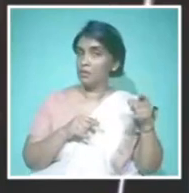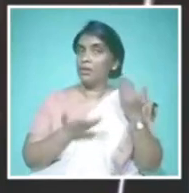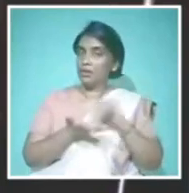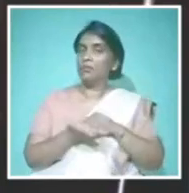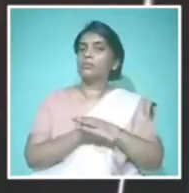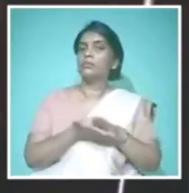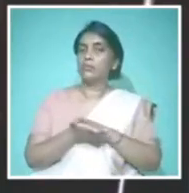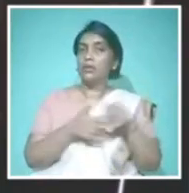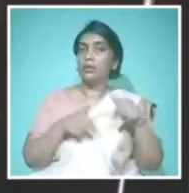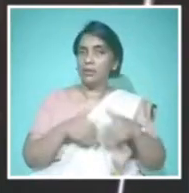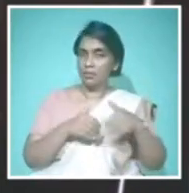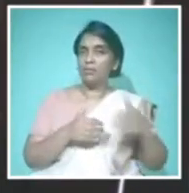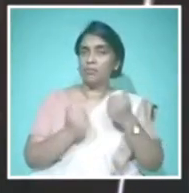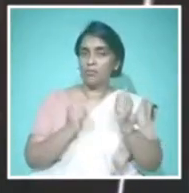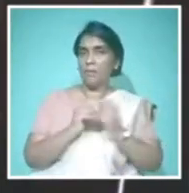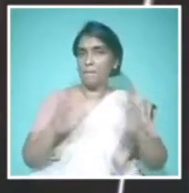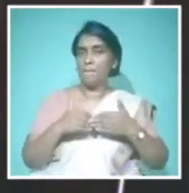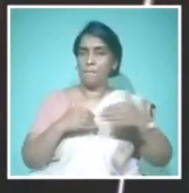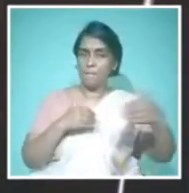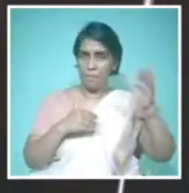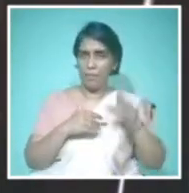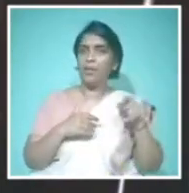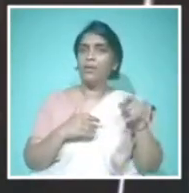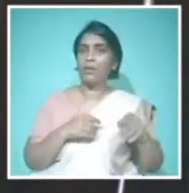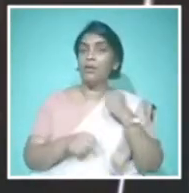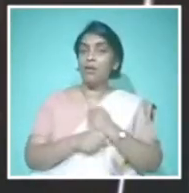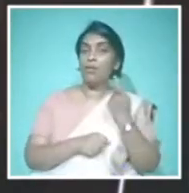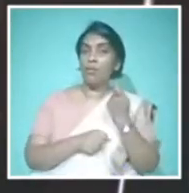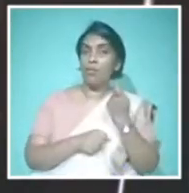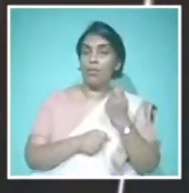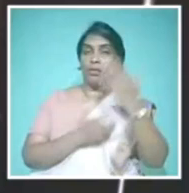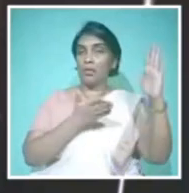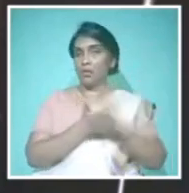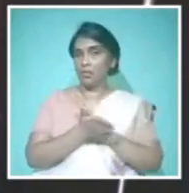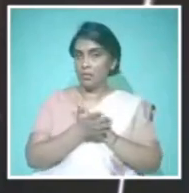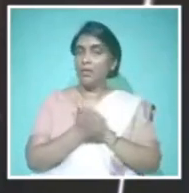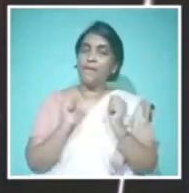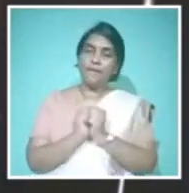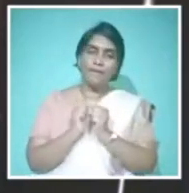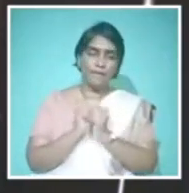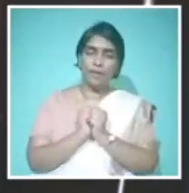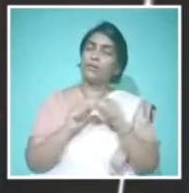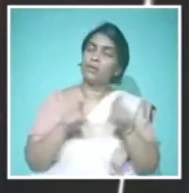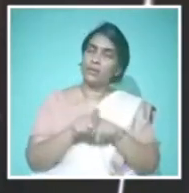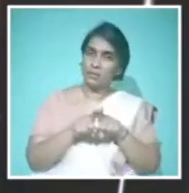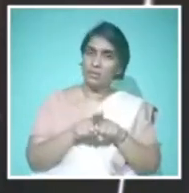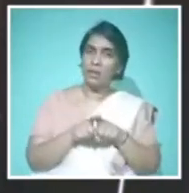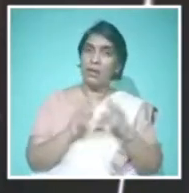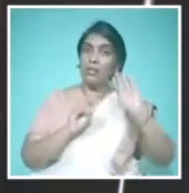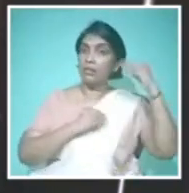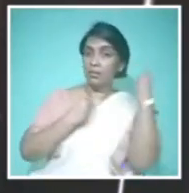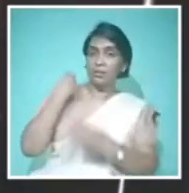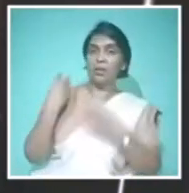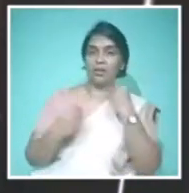දියුණු කිරීම සඳහා දැන්ටමත් අවශ්‍ය පියවර ගනිමින් තිබෙනවා රාජ්‍ය මුදල් ප්‍රයෝගී කරගෙන කර හැකි කාර්යයන් පිළිබඳවත් ඒ වගේම